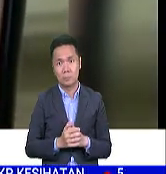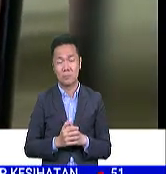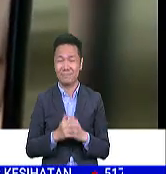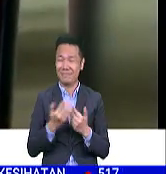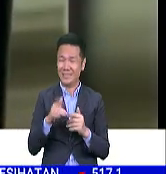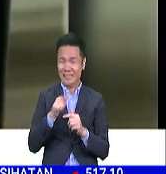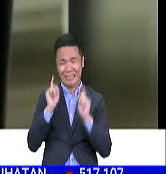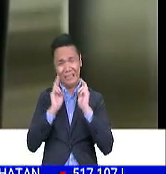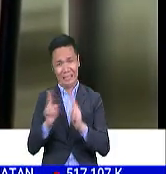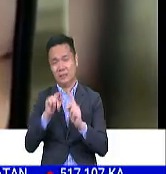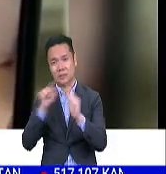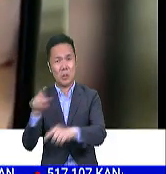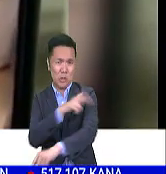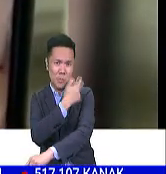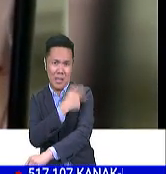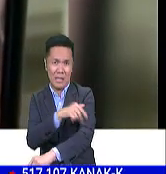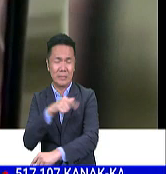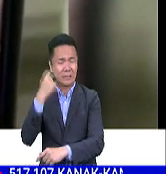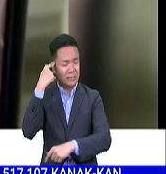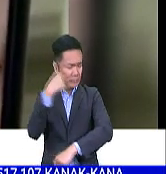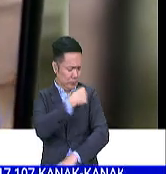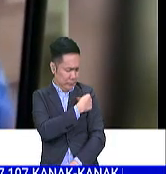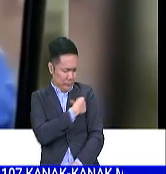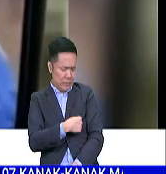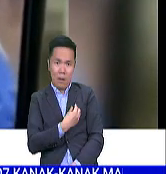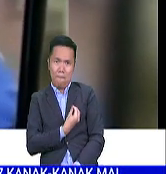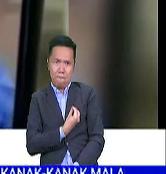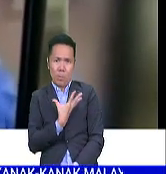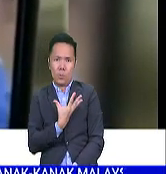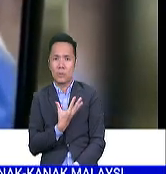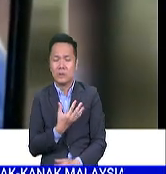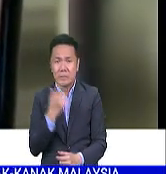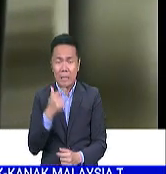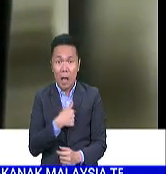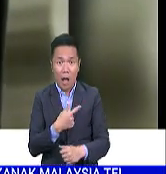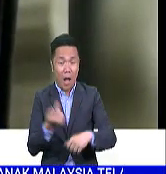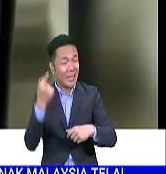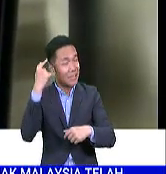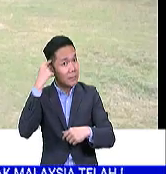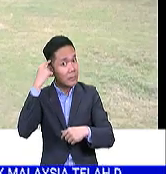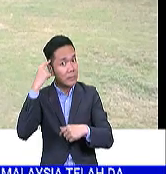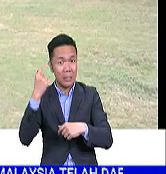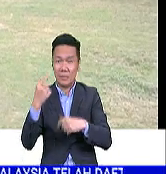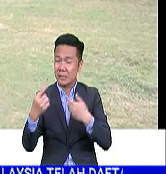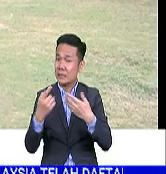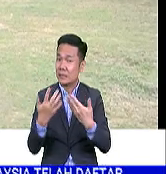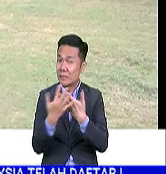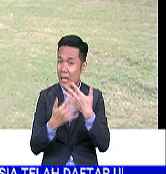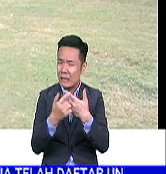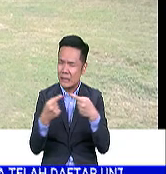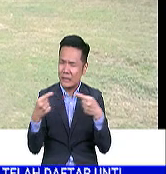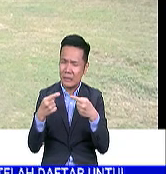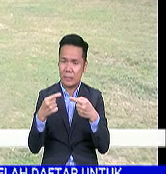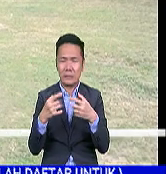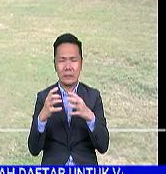dibawa ke hospital, pakar mengesahkan pembuluh darah Kamaruzaman pecah dan terdapat darah beku di kepalanya. Ucap terima kasih